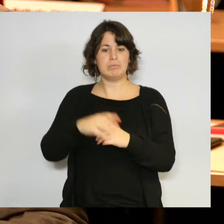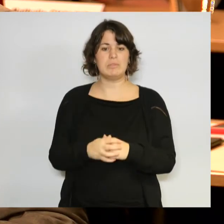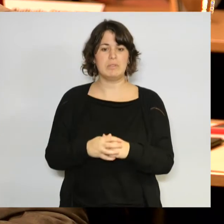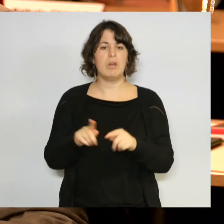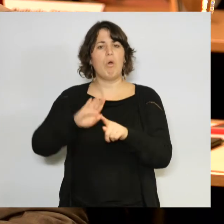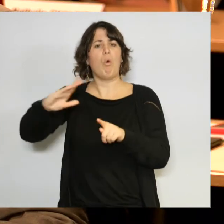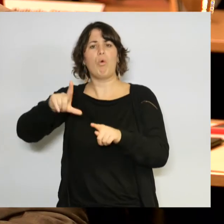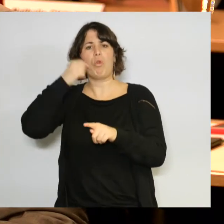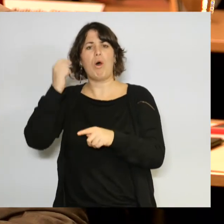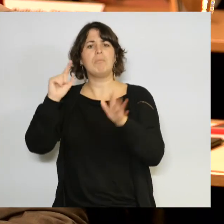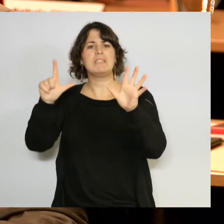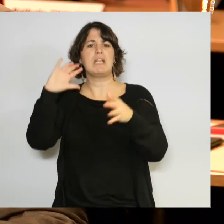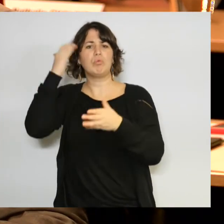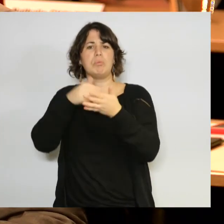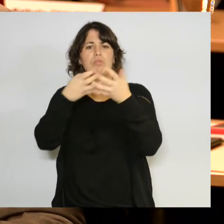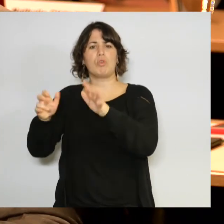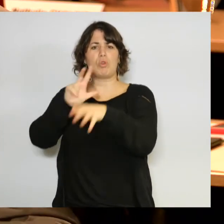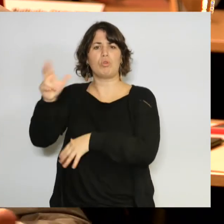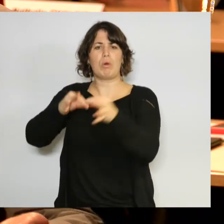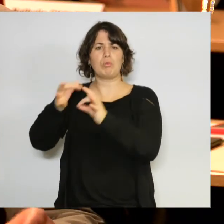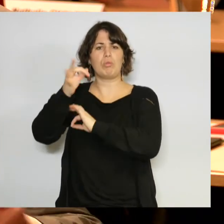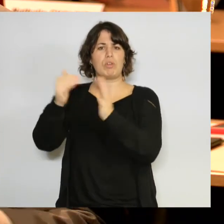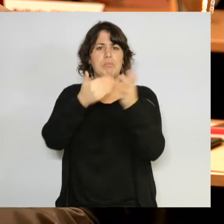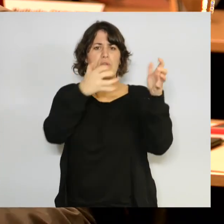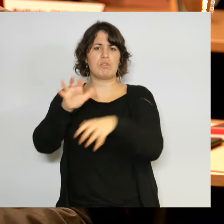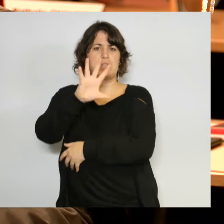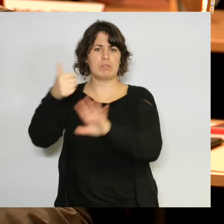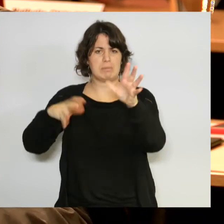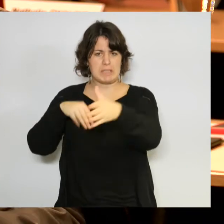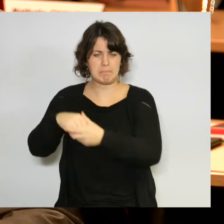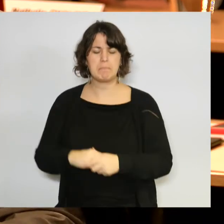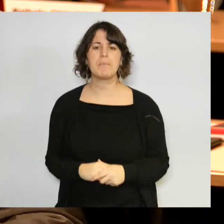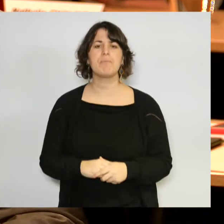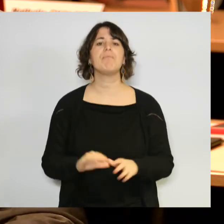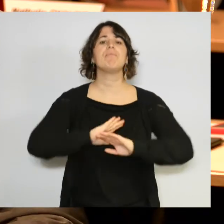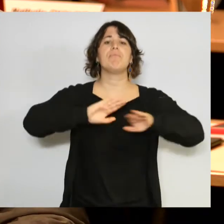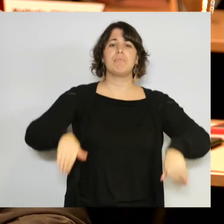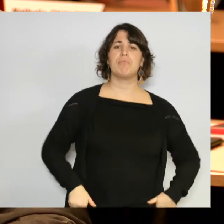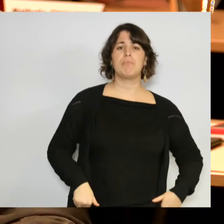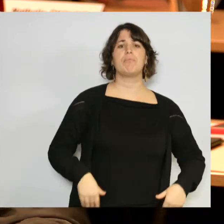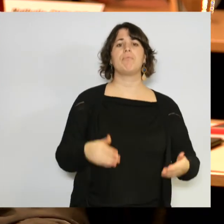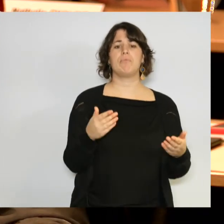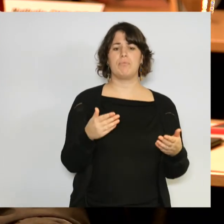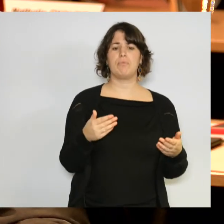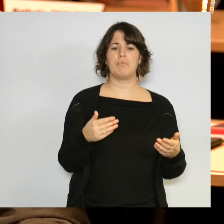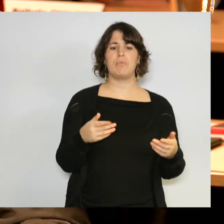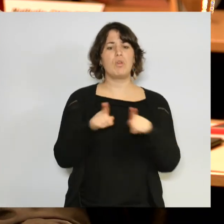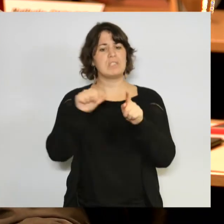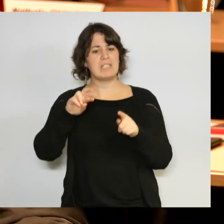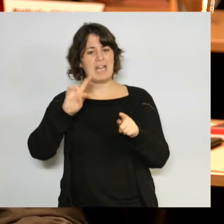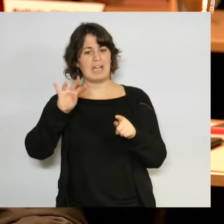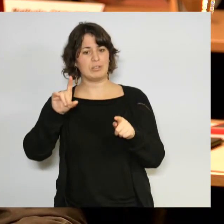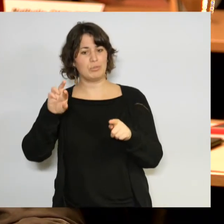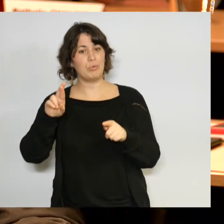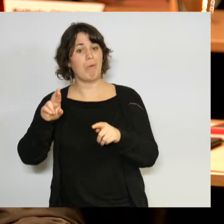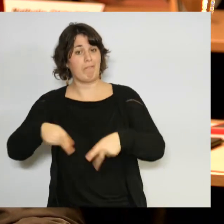7 août 1933, a participé au Tour de France de 1956. Enfin, le plus capé... Et Arthur est toujours en vie, il fait toujours